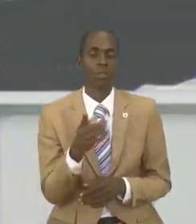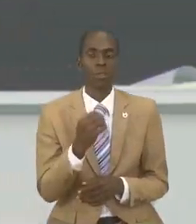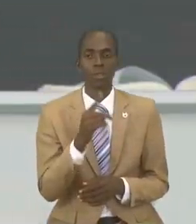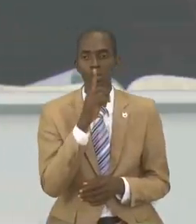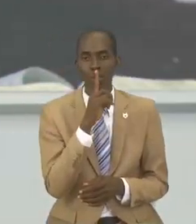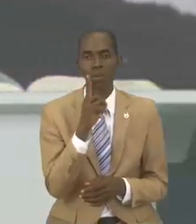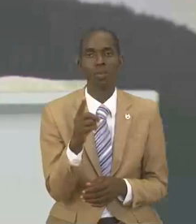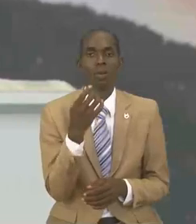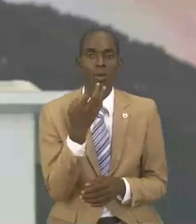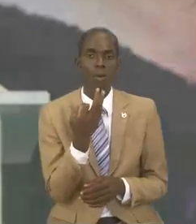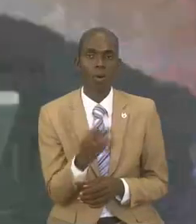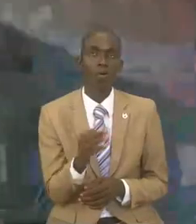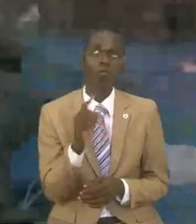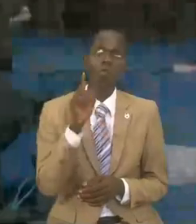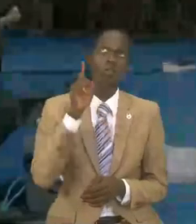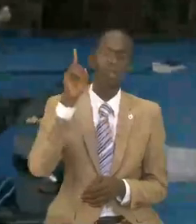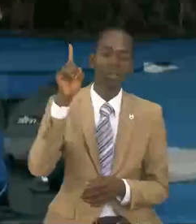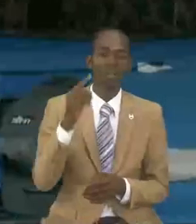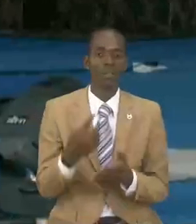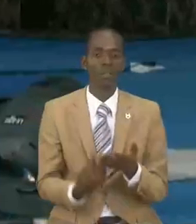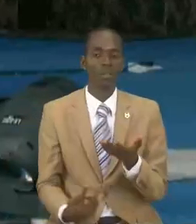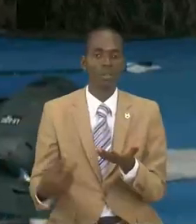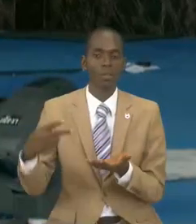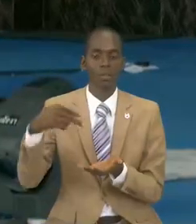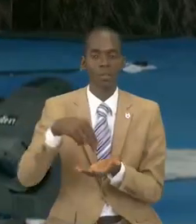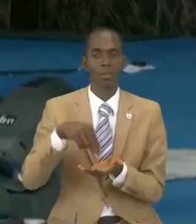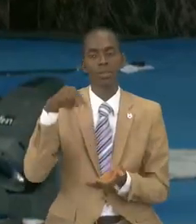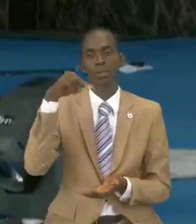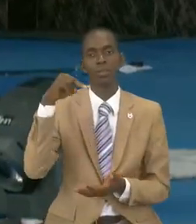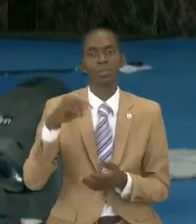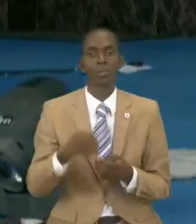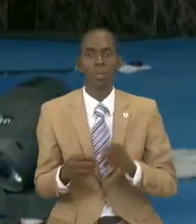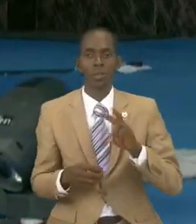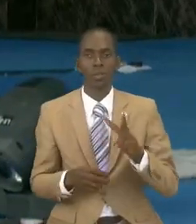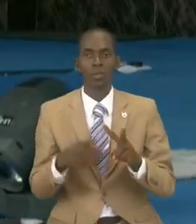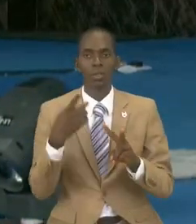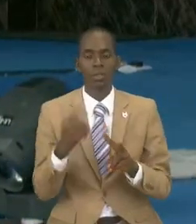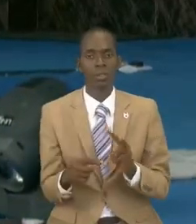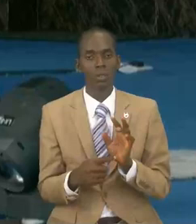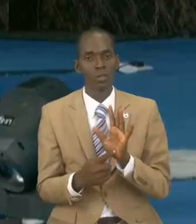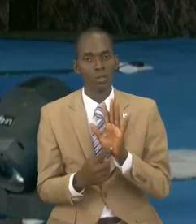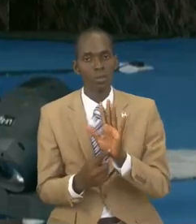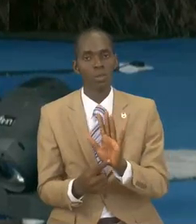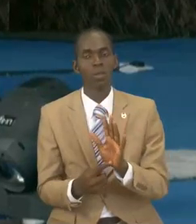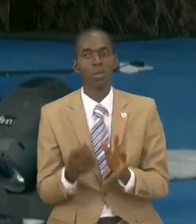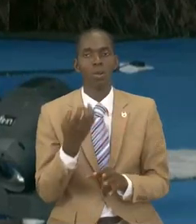roman. Voici la réalité de sa résurrection. 2. La